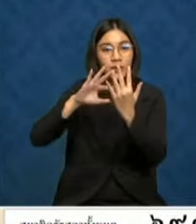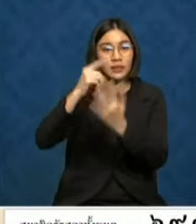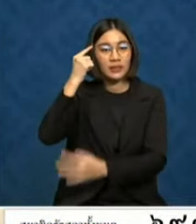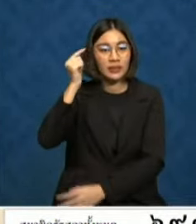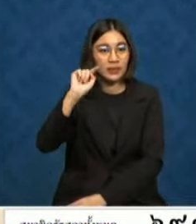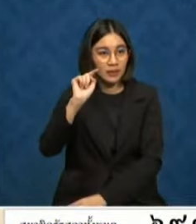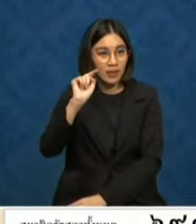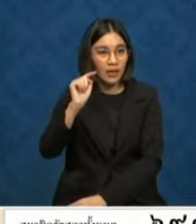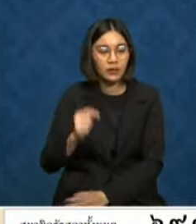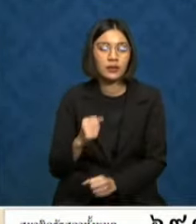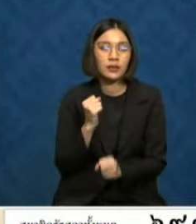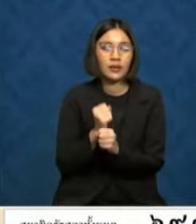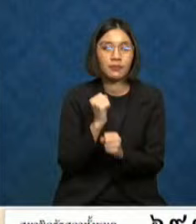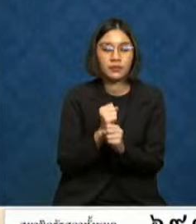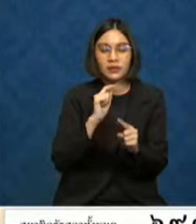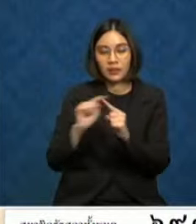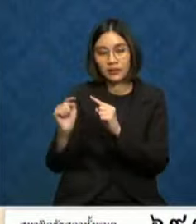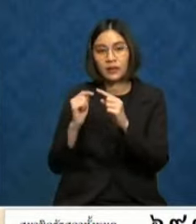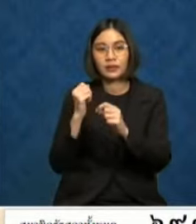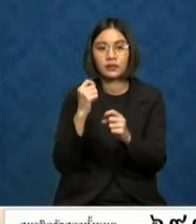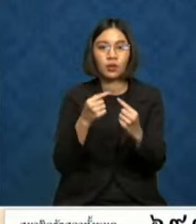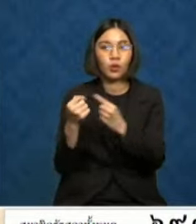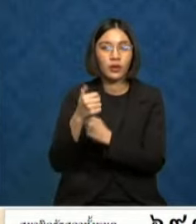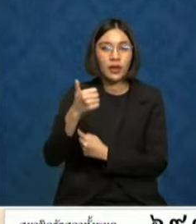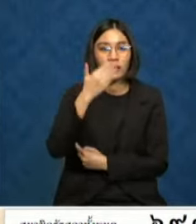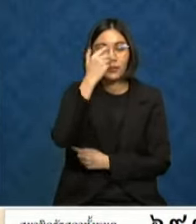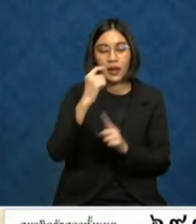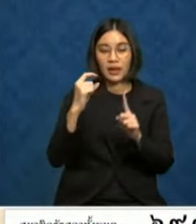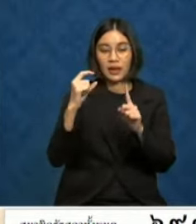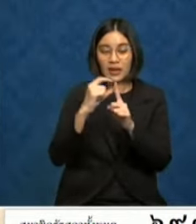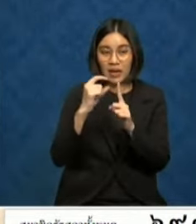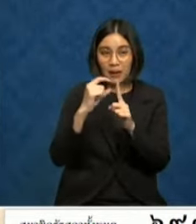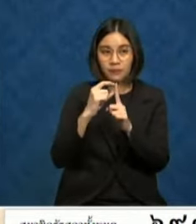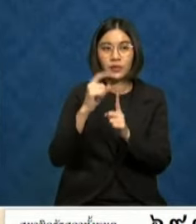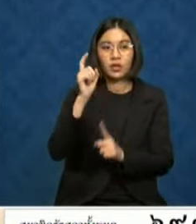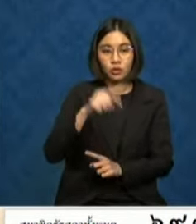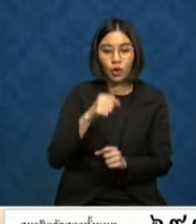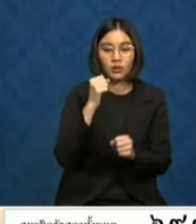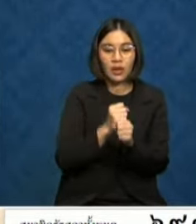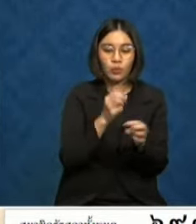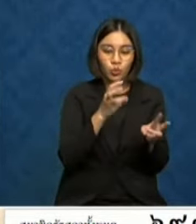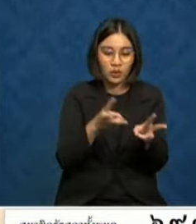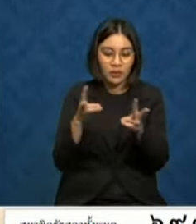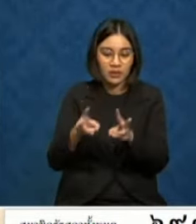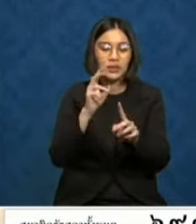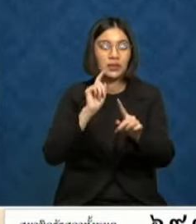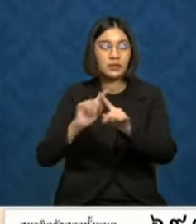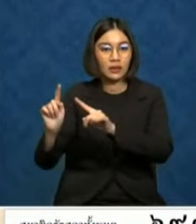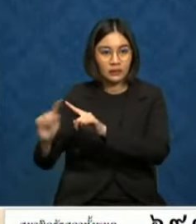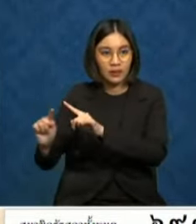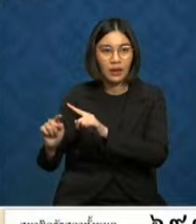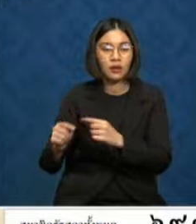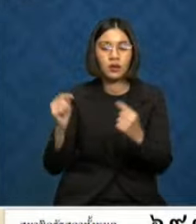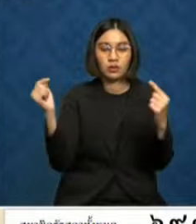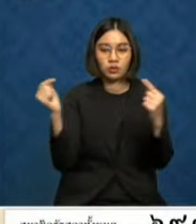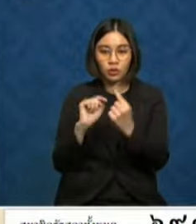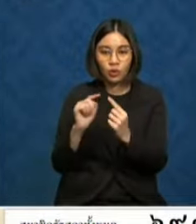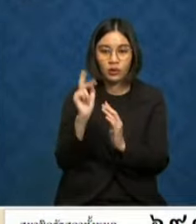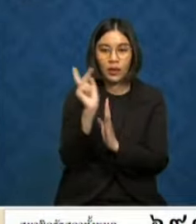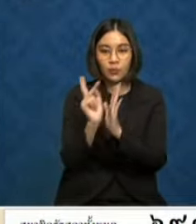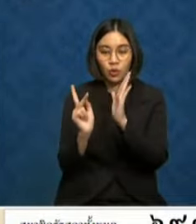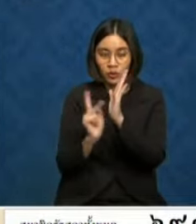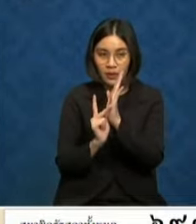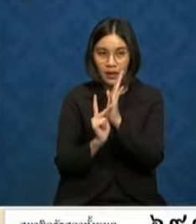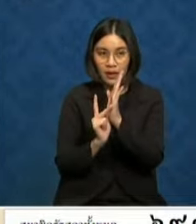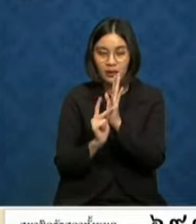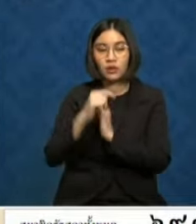องว่าเราจะสามารถดำเนินการได้นะคะเนื่องจากคำว่าจะดำเนินการทุกวิถีทางนั้นเป็นที่สอดคล้องกับกฎหมายของ